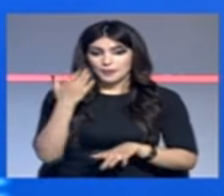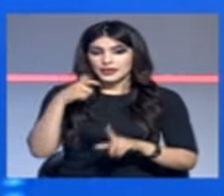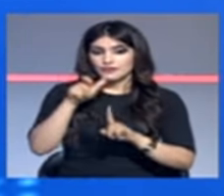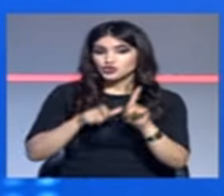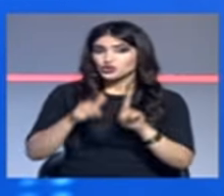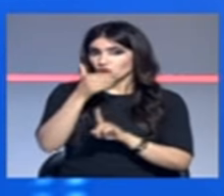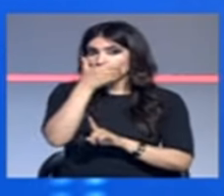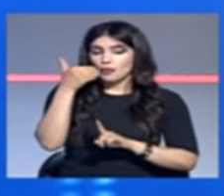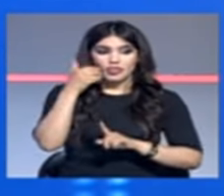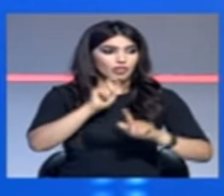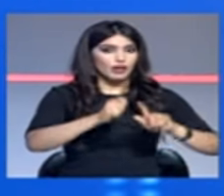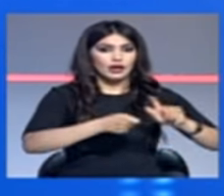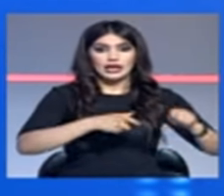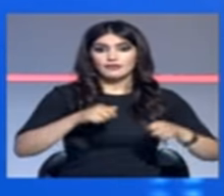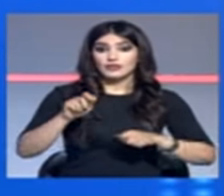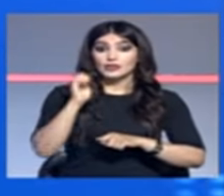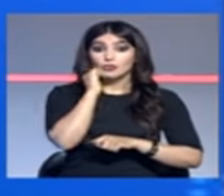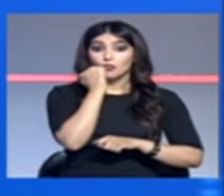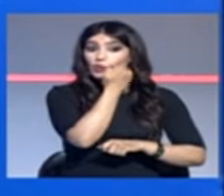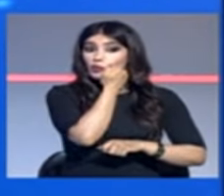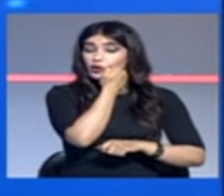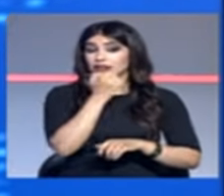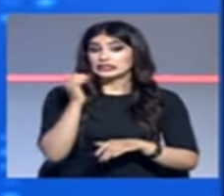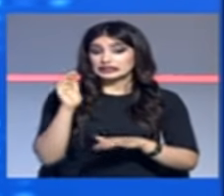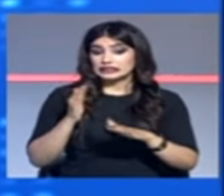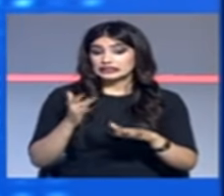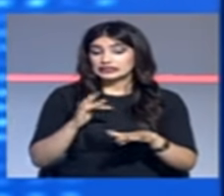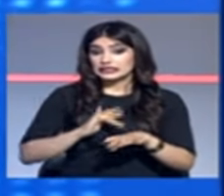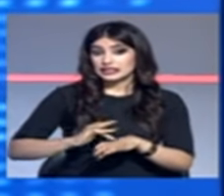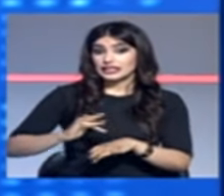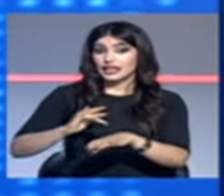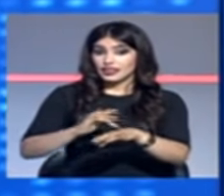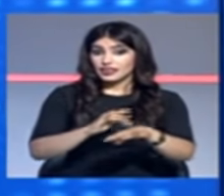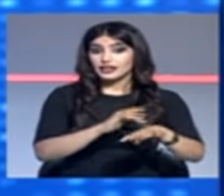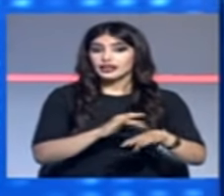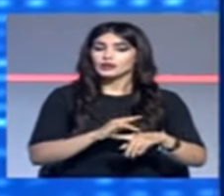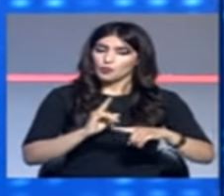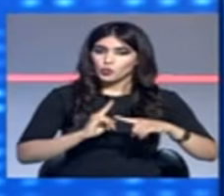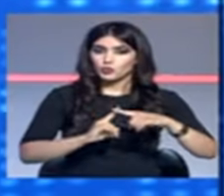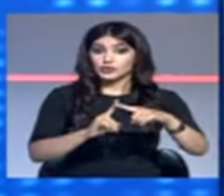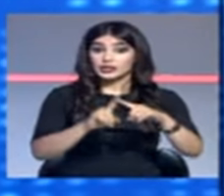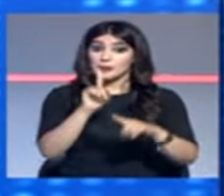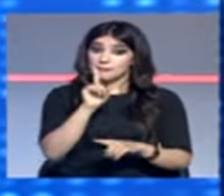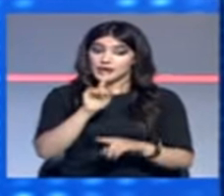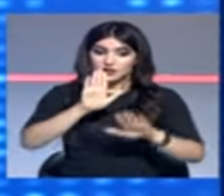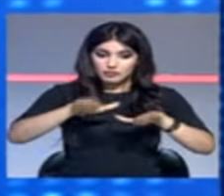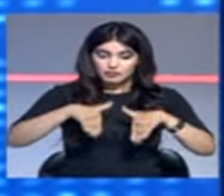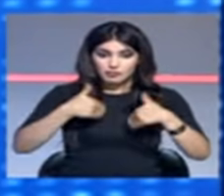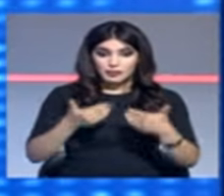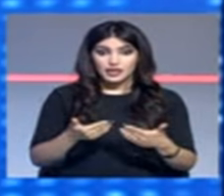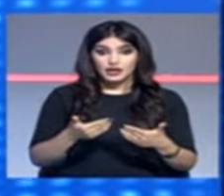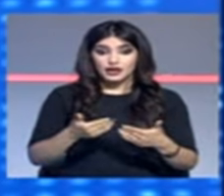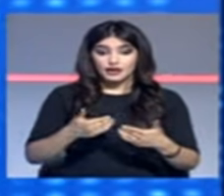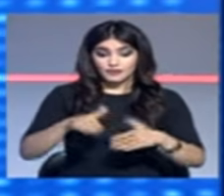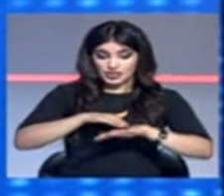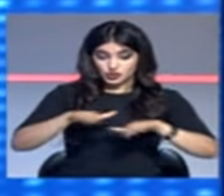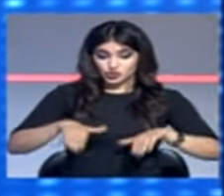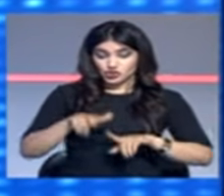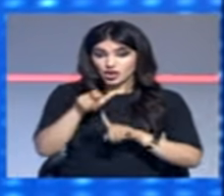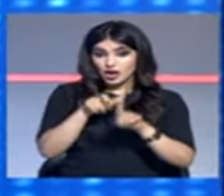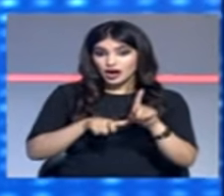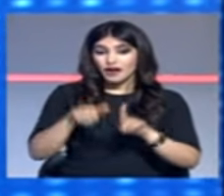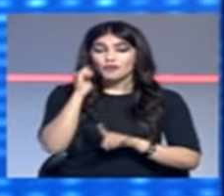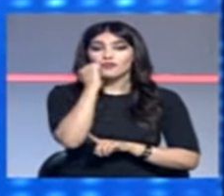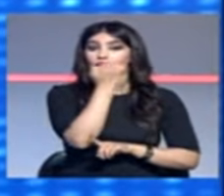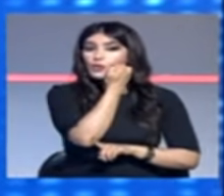رمضان وحتى في العيد كان عندها انعكاس باهي، ولكن في اخر الشهر هذاك وبالاخص